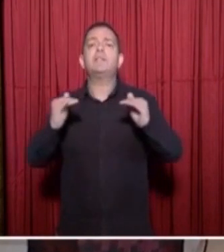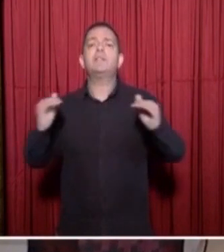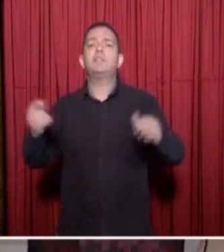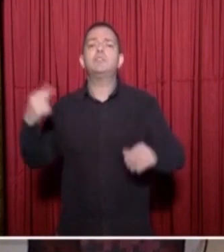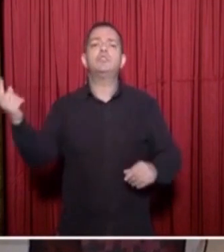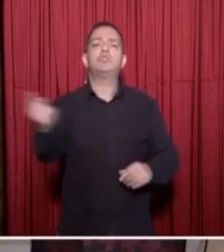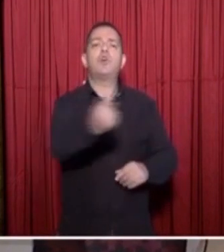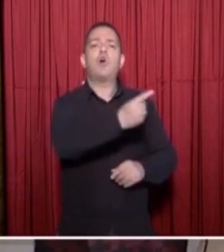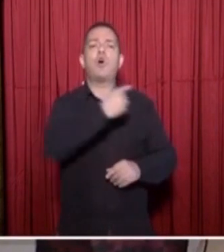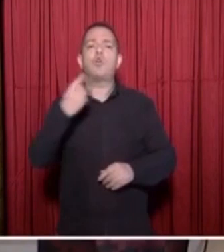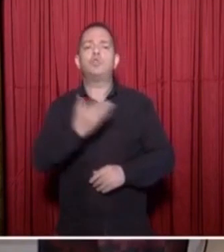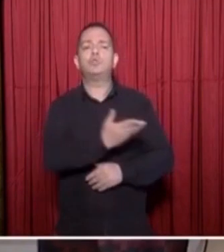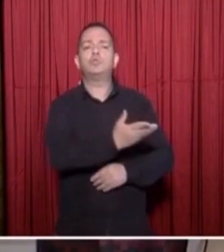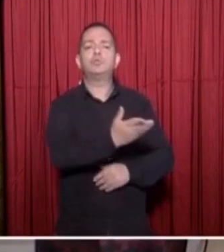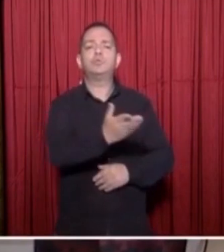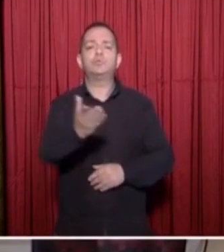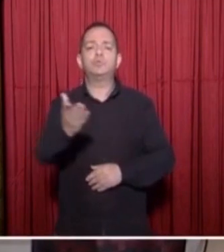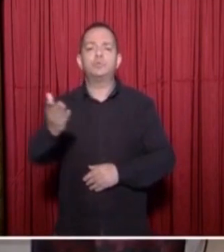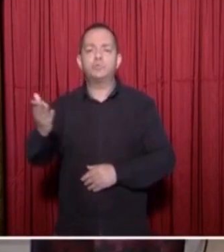Ειρήνη πάση.